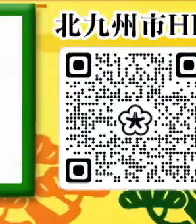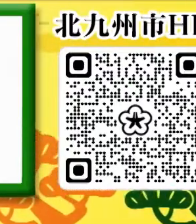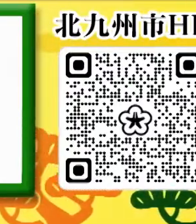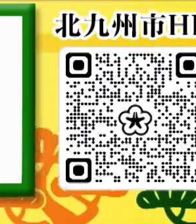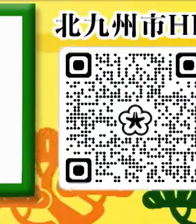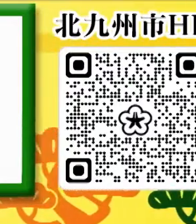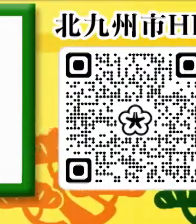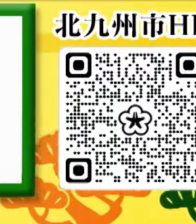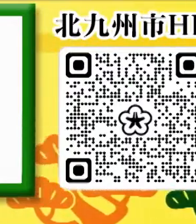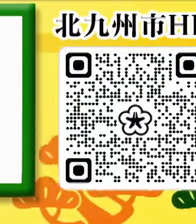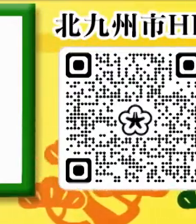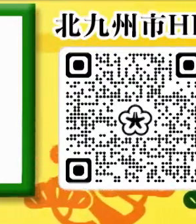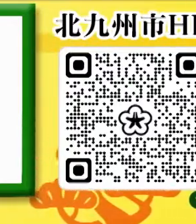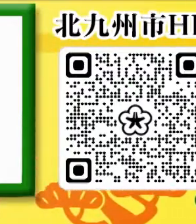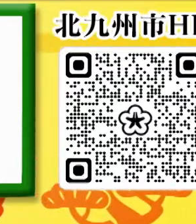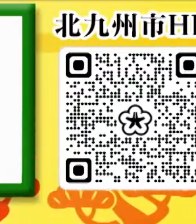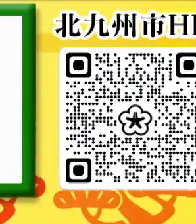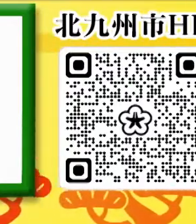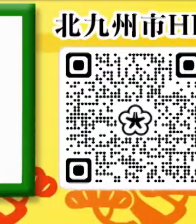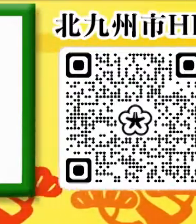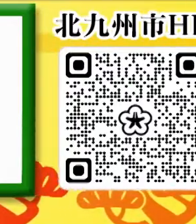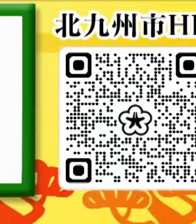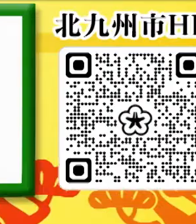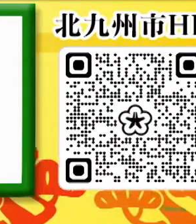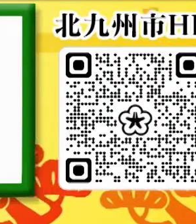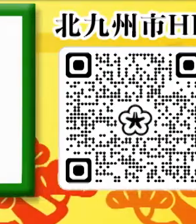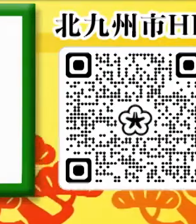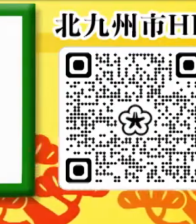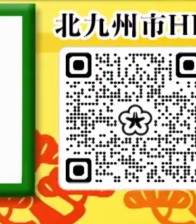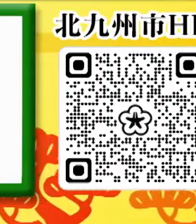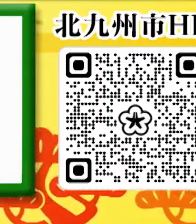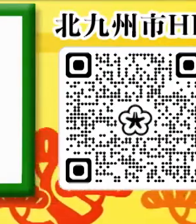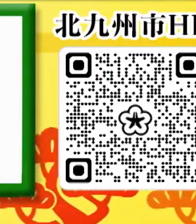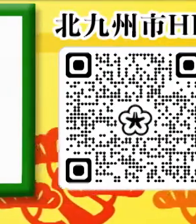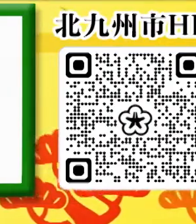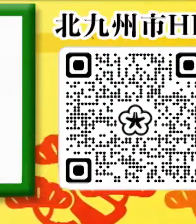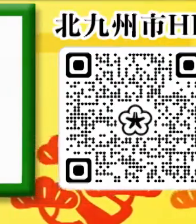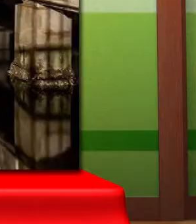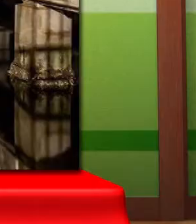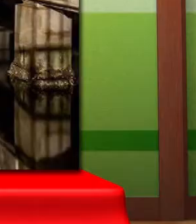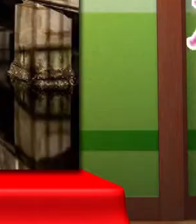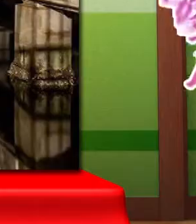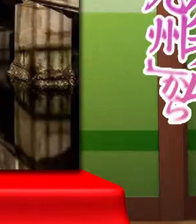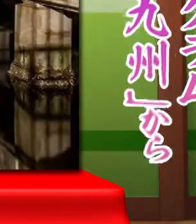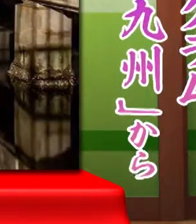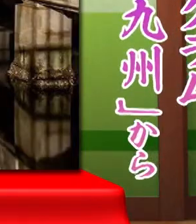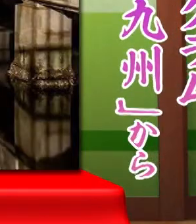きた旦過市場、守るべき良さは生かしつつ、より愛される市場に。